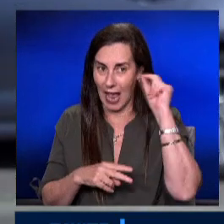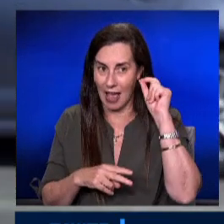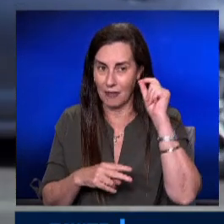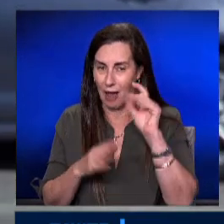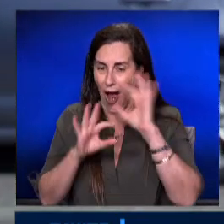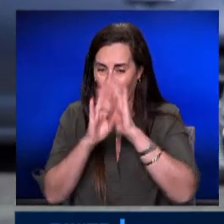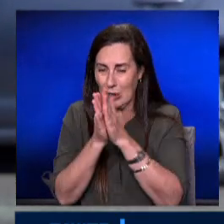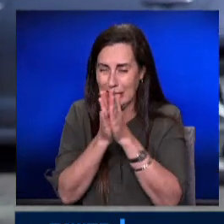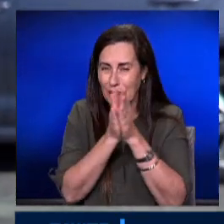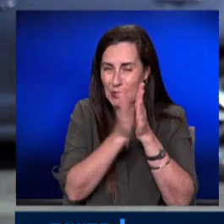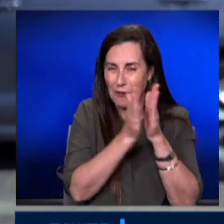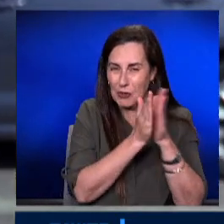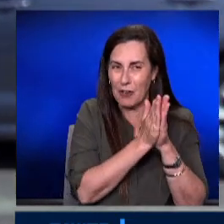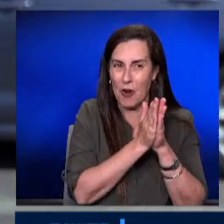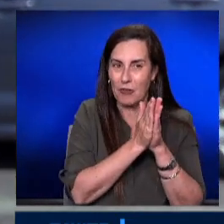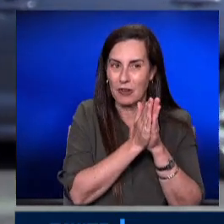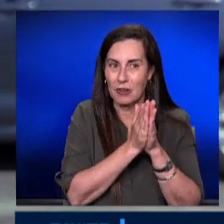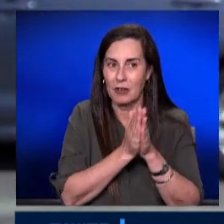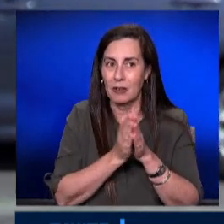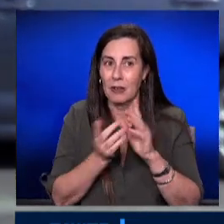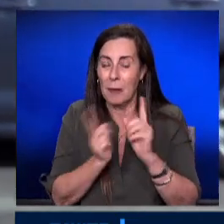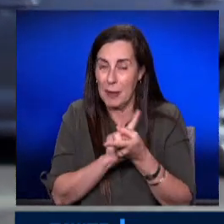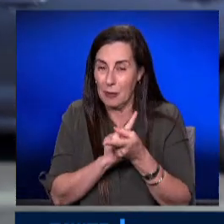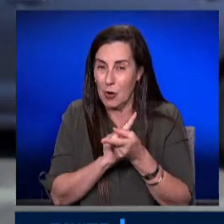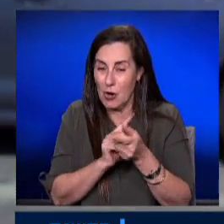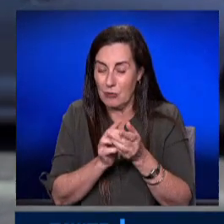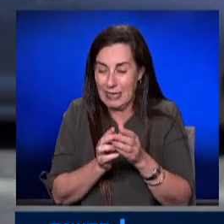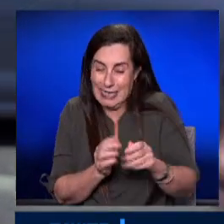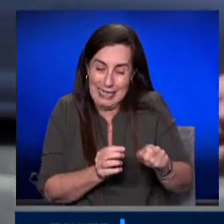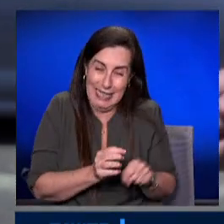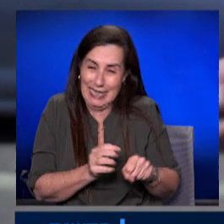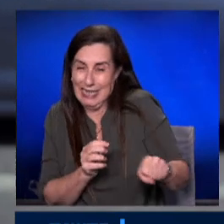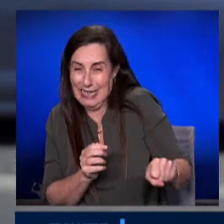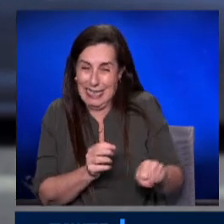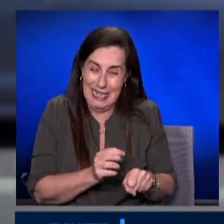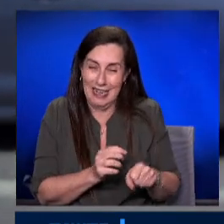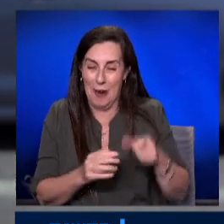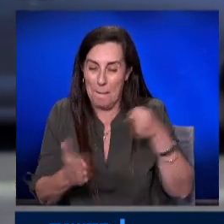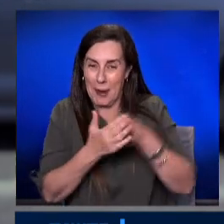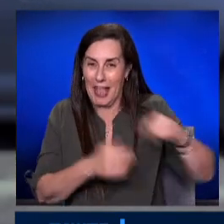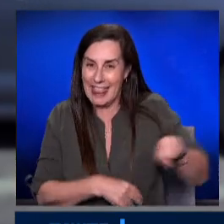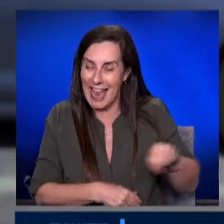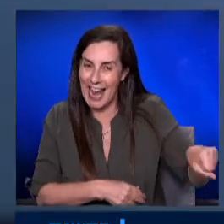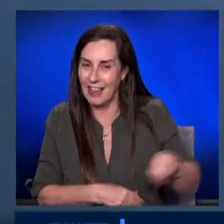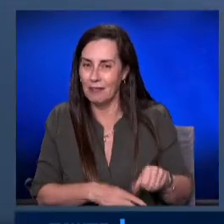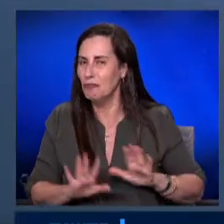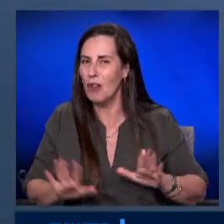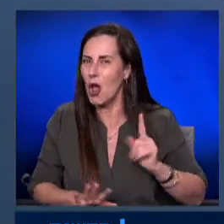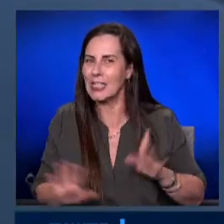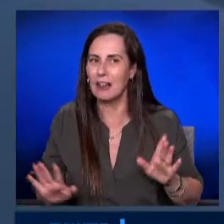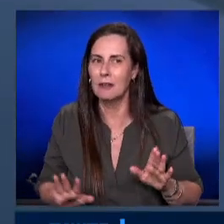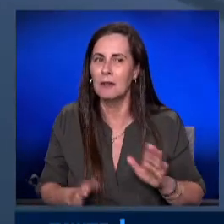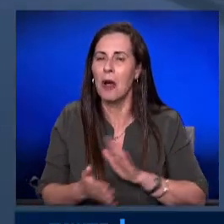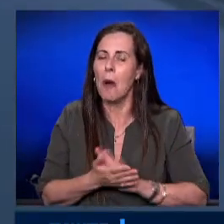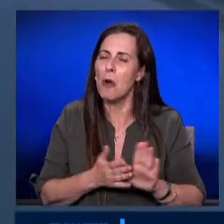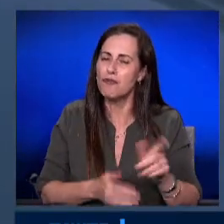צפופה בחניון כזה, ואתה במקום להידחס לרכב, לפתוח, לתת איזה מכה קטנה לרכב ליד עם הדלת, פשוט יכול להזיז את